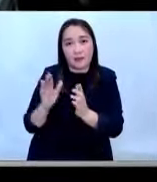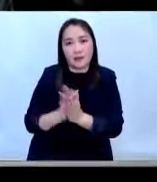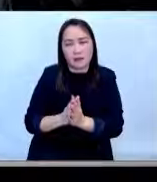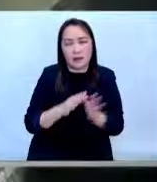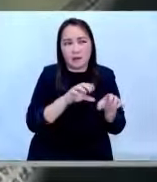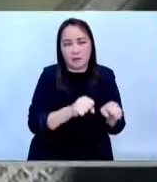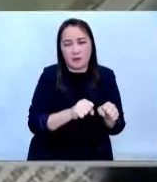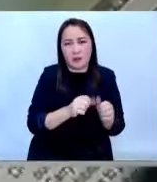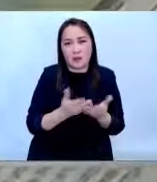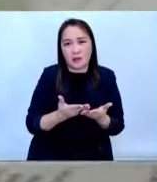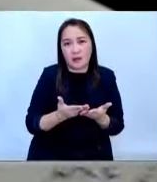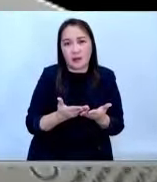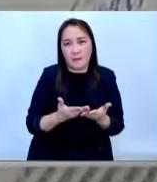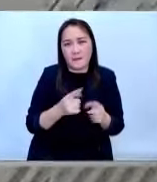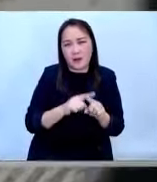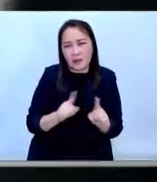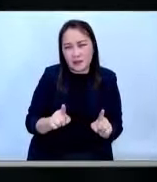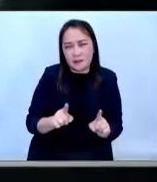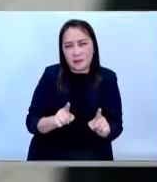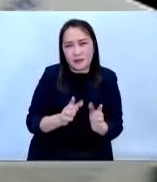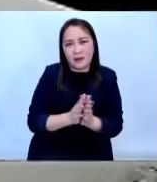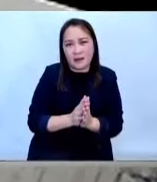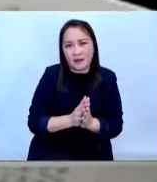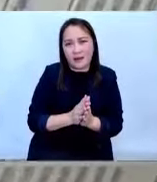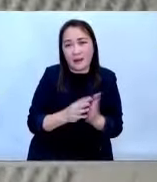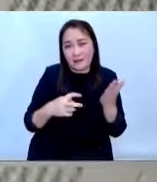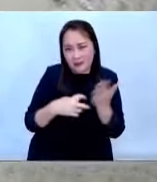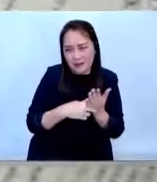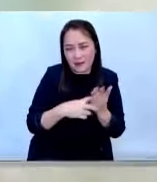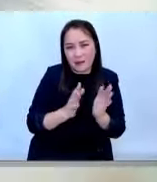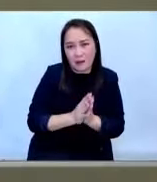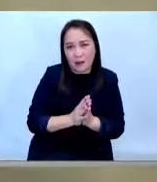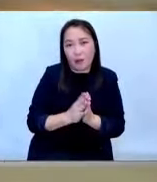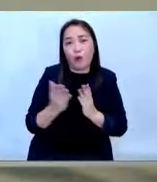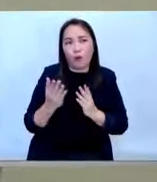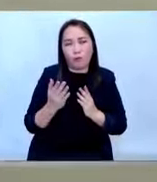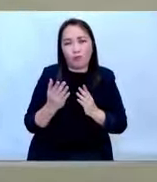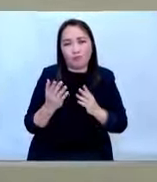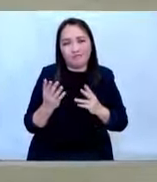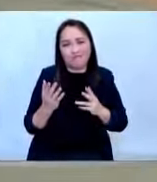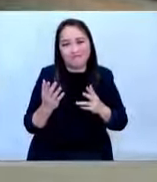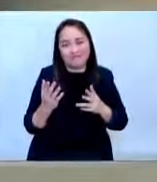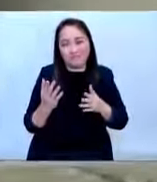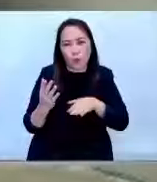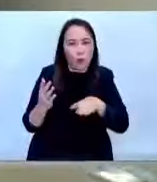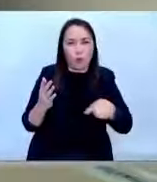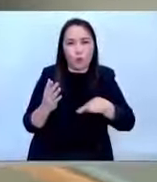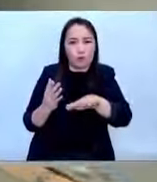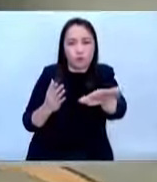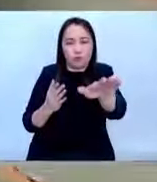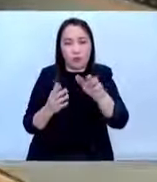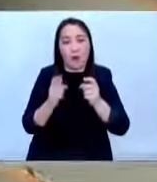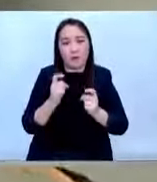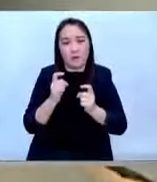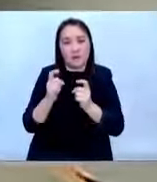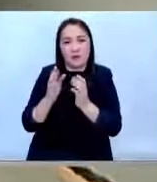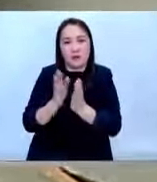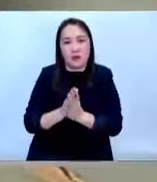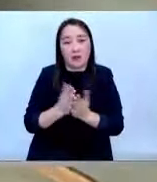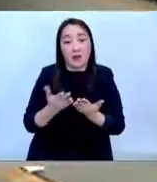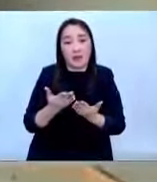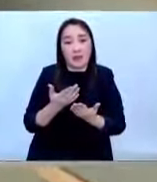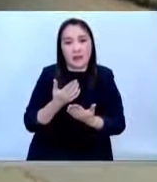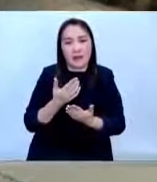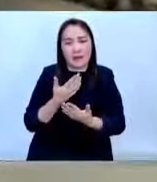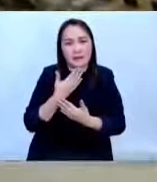MMDA. Pero habang tinitiketan, biglang humarurot palayo ang sasakyan. Paglilinaw naman ni Escudero, hindi